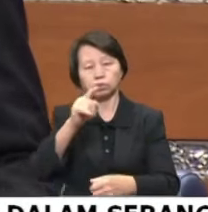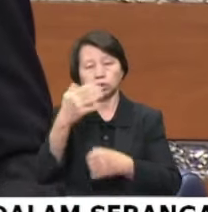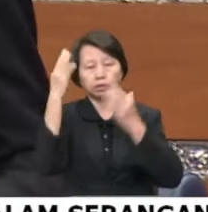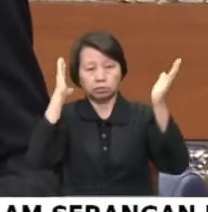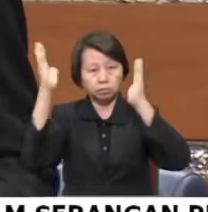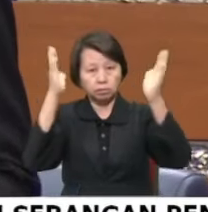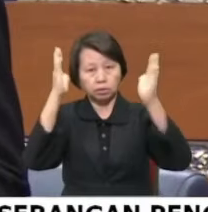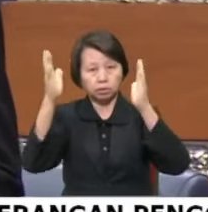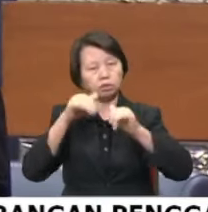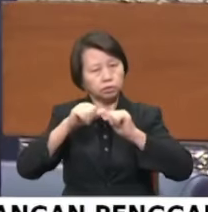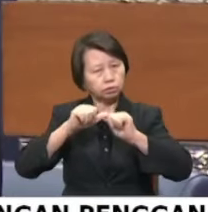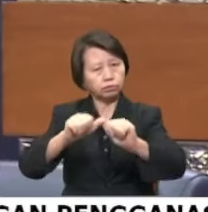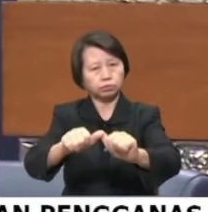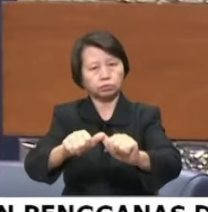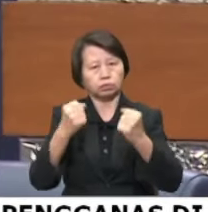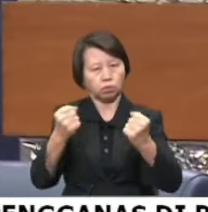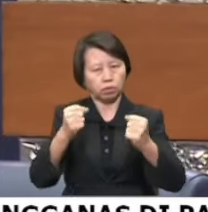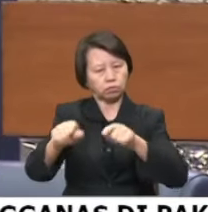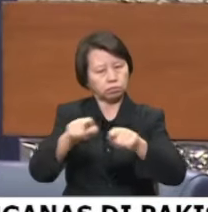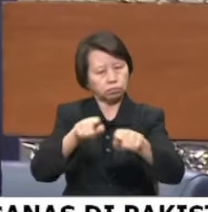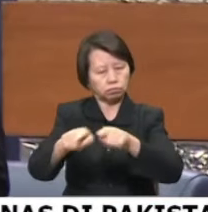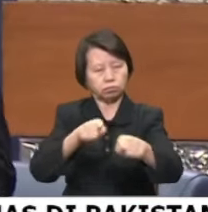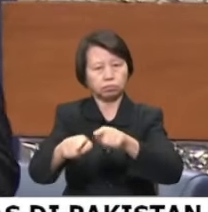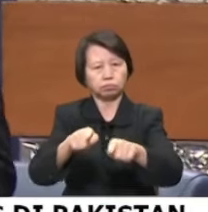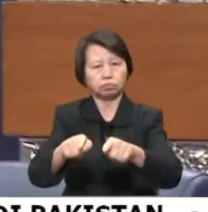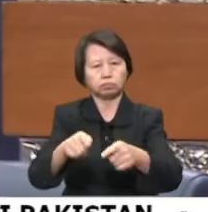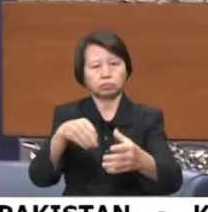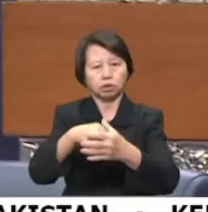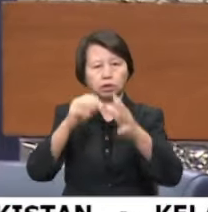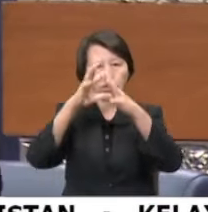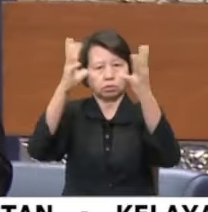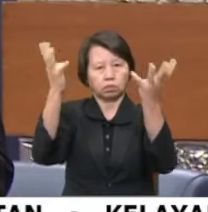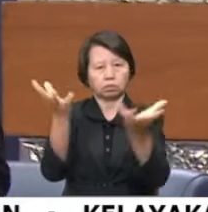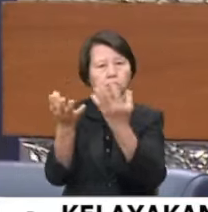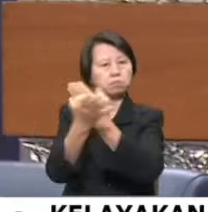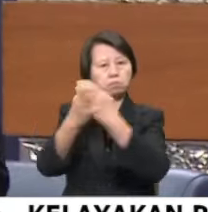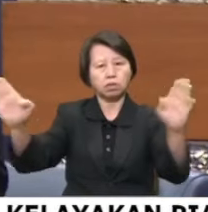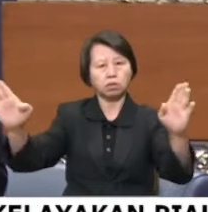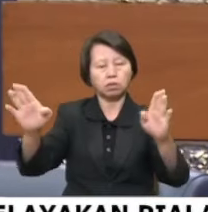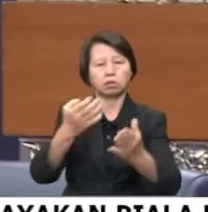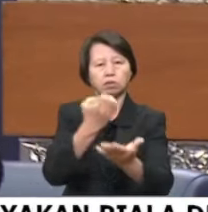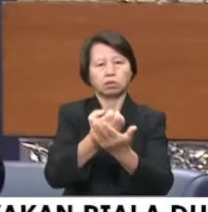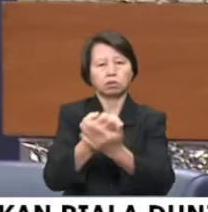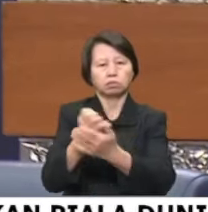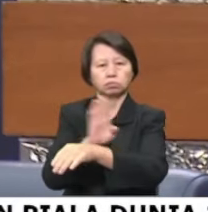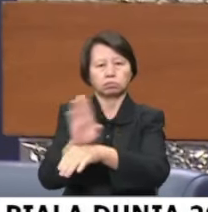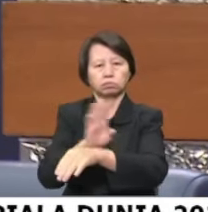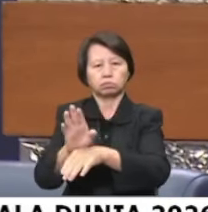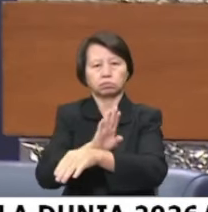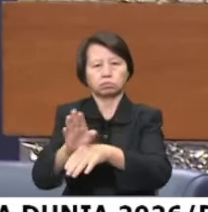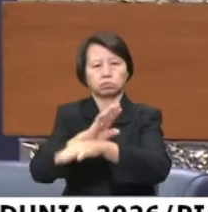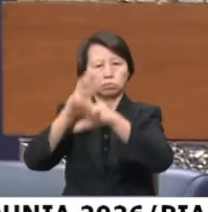kita terus berdaya saing dalam globalisasi, dalam ekonomi perniagaan dunia globalisasi